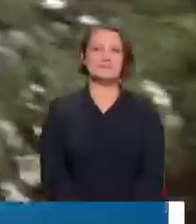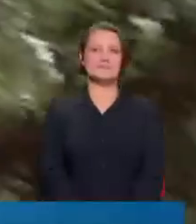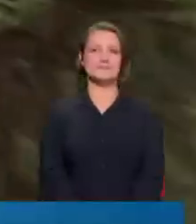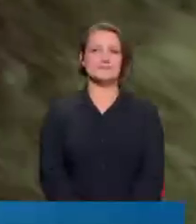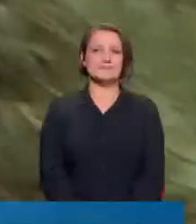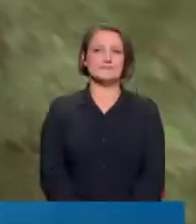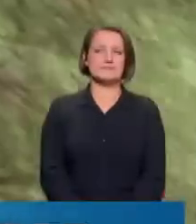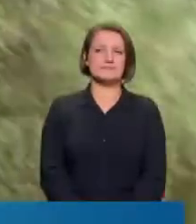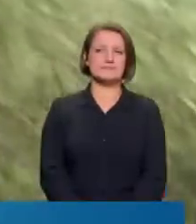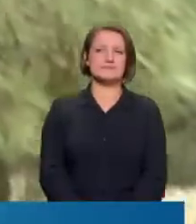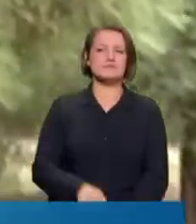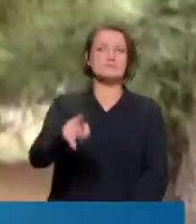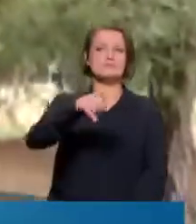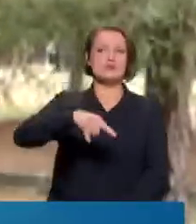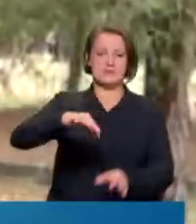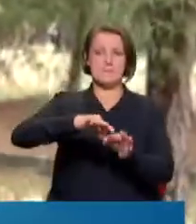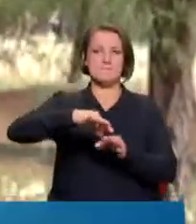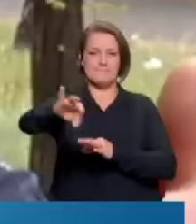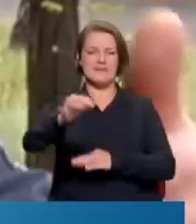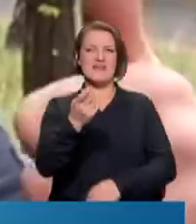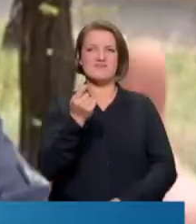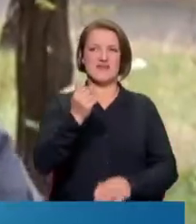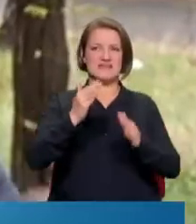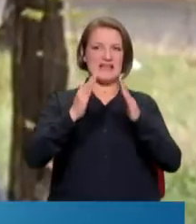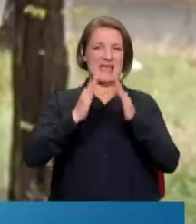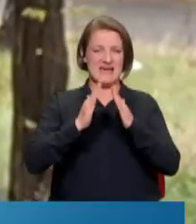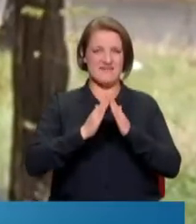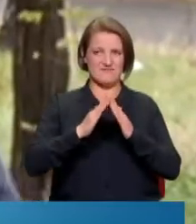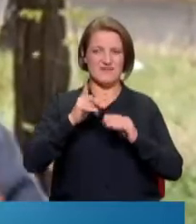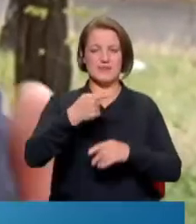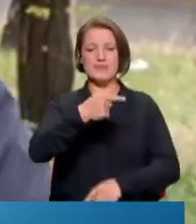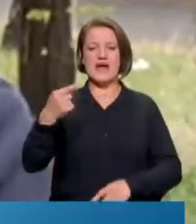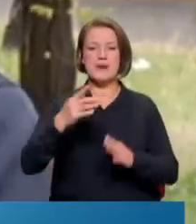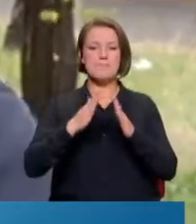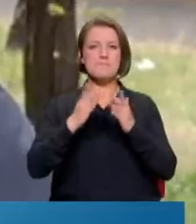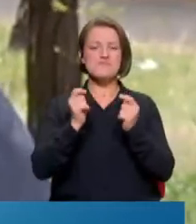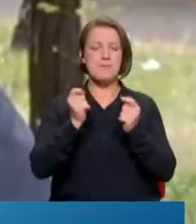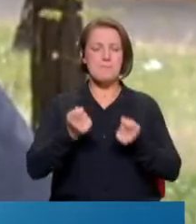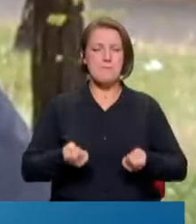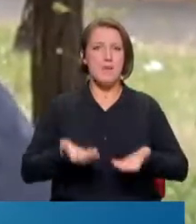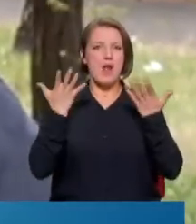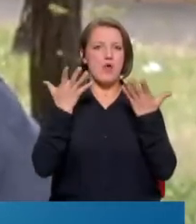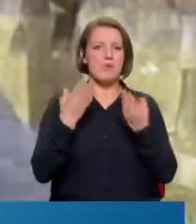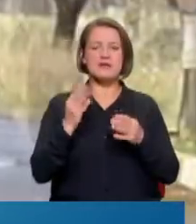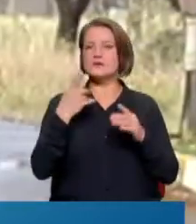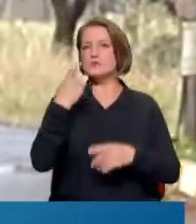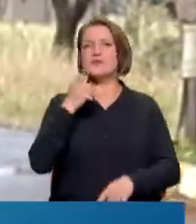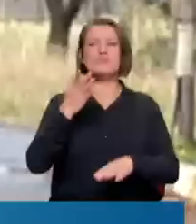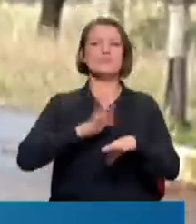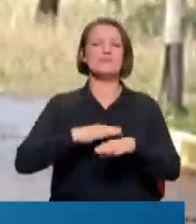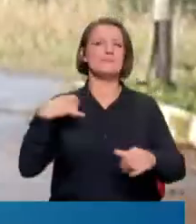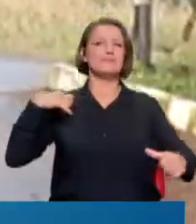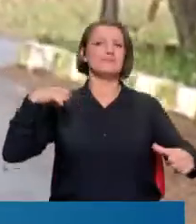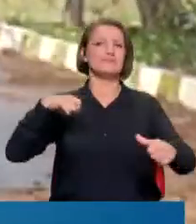arazide buraların metrekare fiyatları ve konut dairelerin fiyatları çok pahalı olmasından dolayı ne yapıyorlar